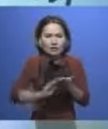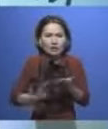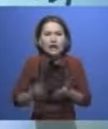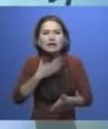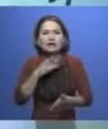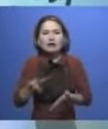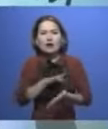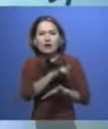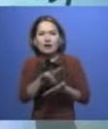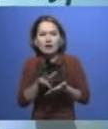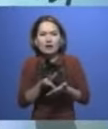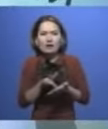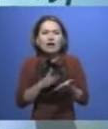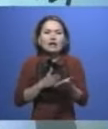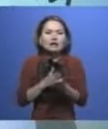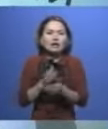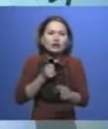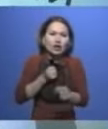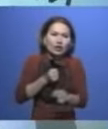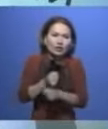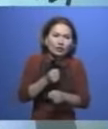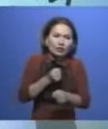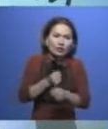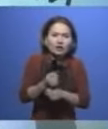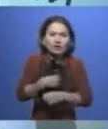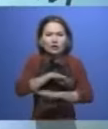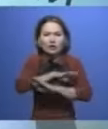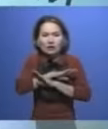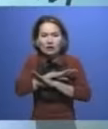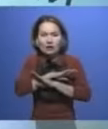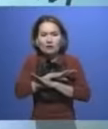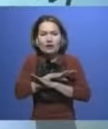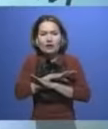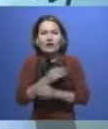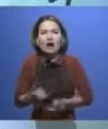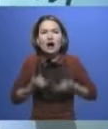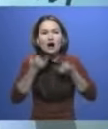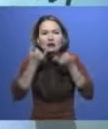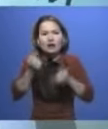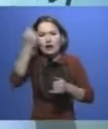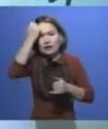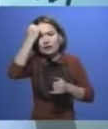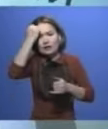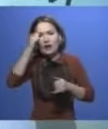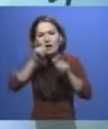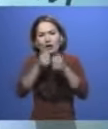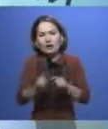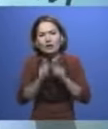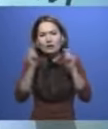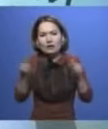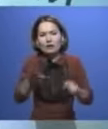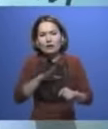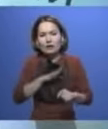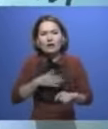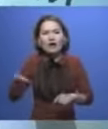Семей қаласында саяси қуғын сүргін құрбандарын еске алуға арналған танымдық көрме ашылды. Қасіретті жылдардан сыр шертетін жәдігерлер зұлмат заманда көз алдыңа